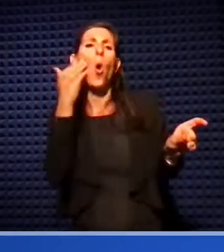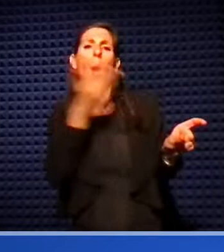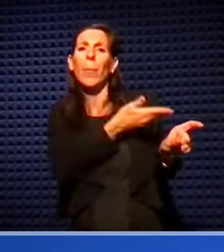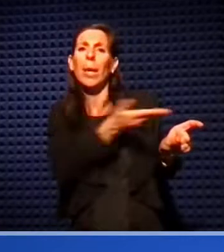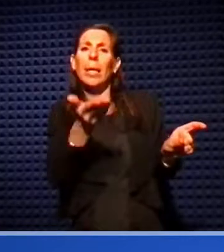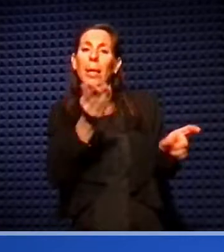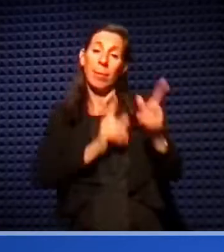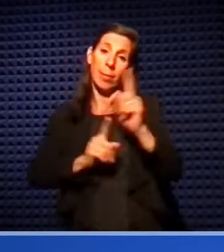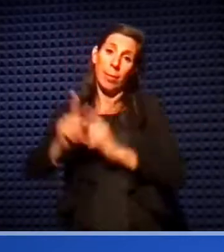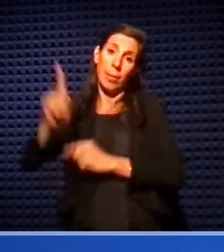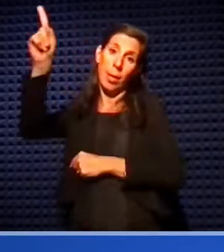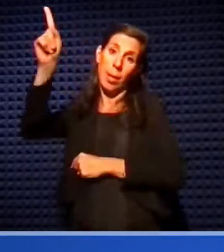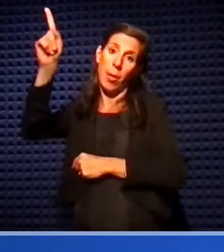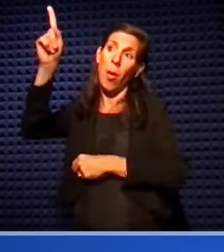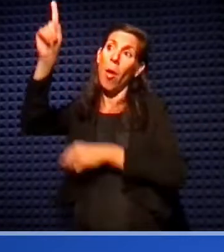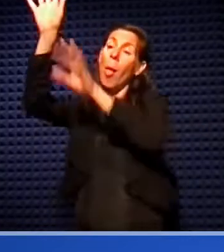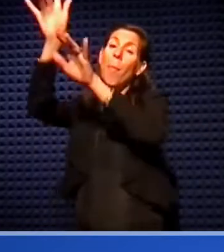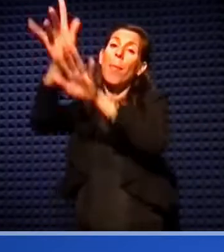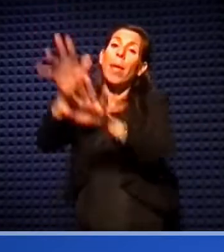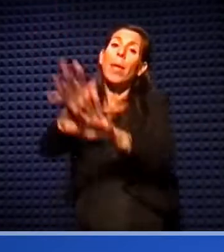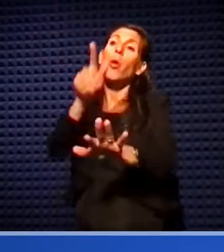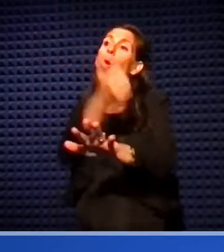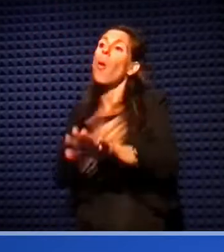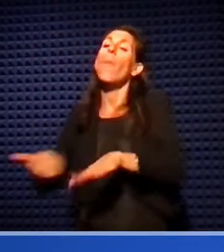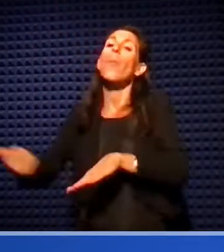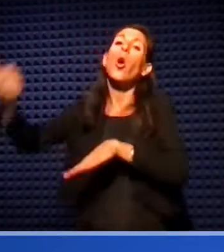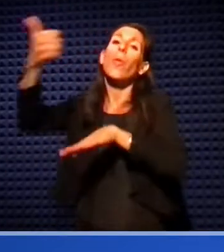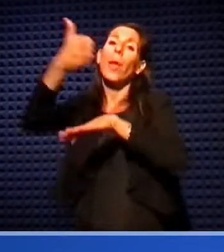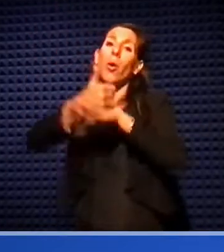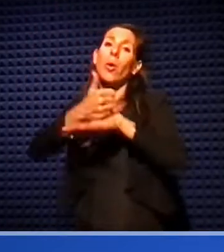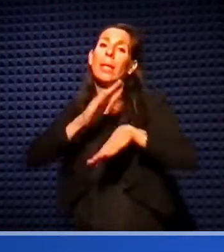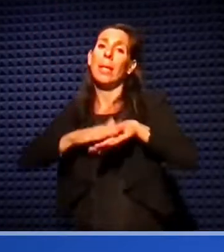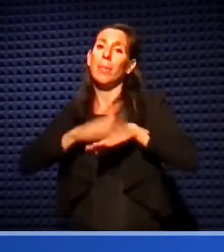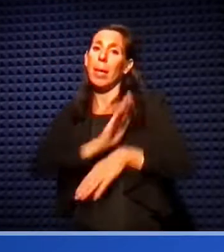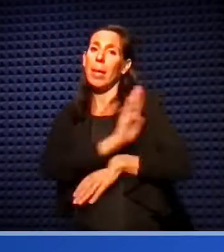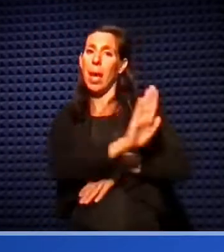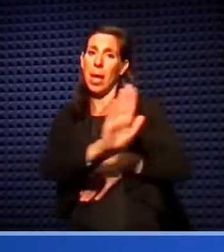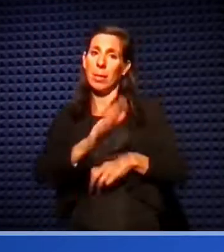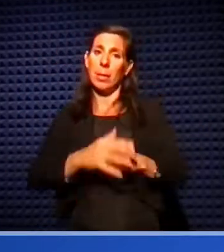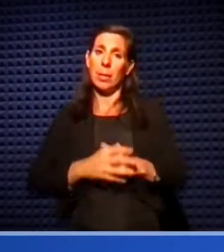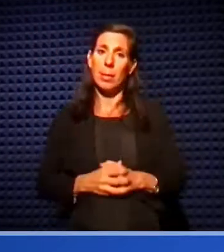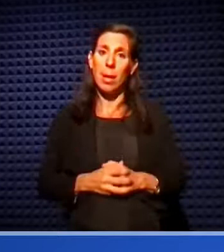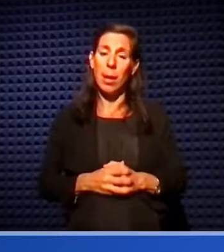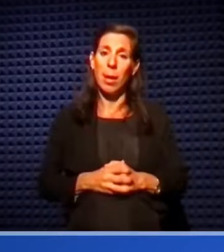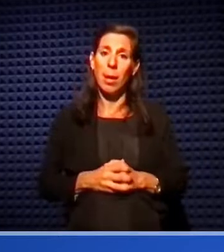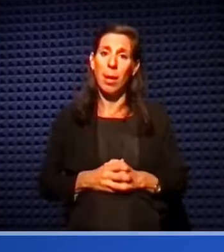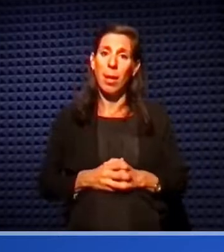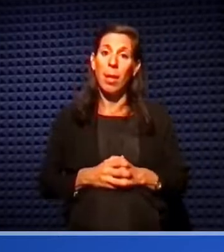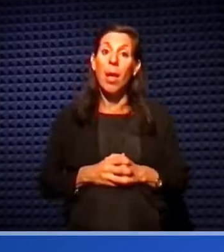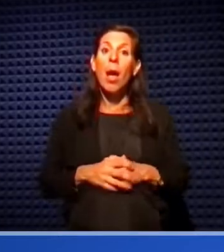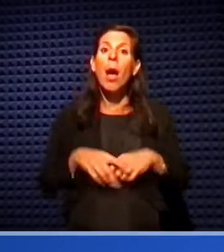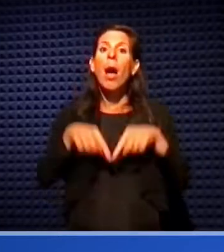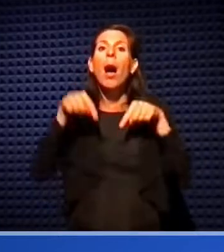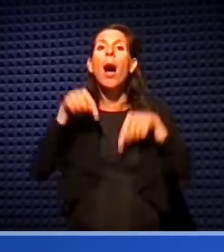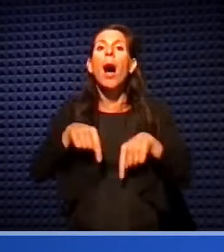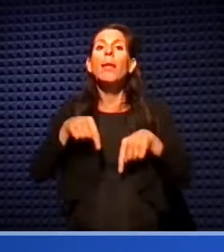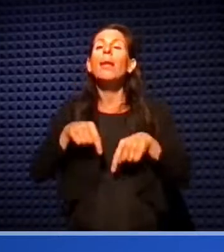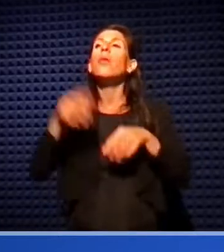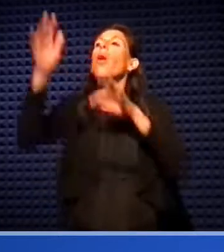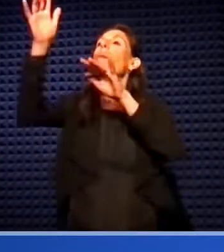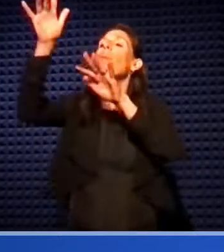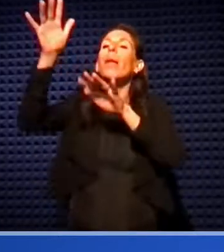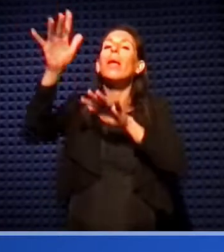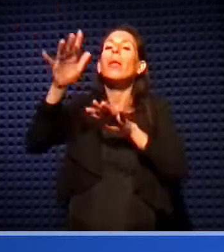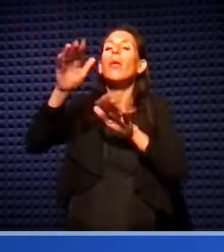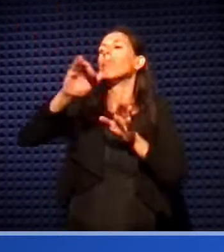نتاكباراتك مالت نسرعتات حقي أوريد مفصام قدامنات مهاب بحق عياشي يبلوم كدسنا كان مفص قدوسي زوهابنا